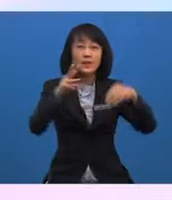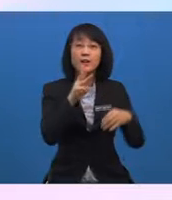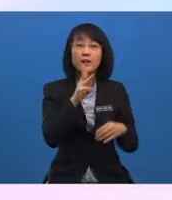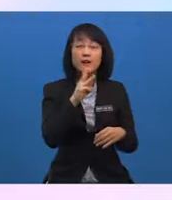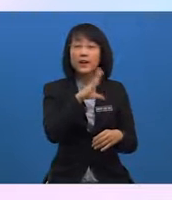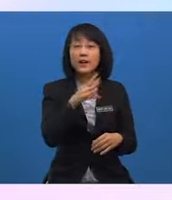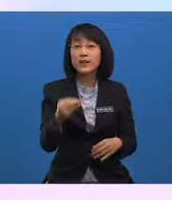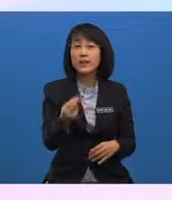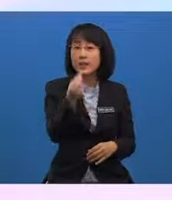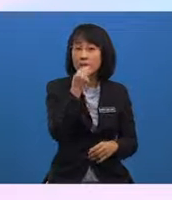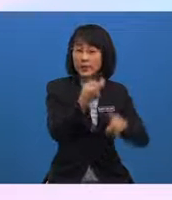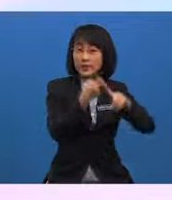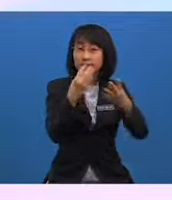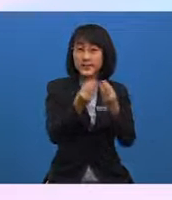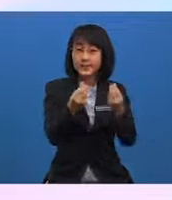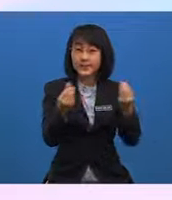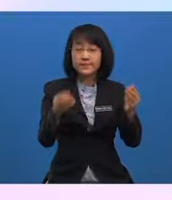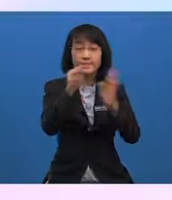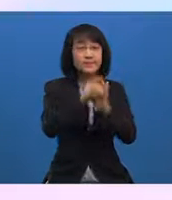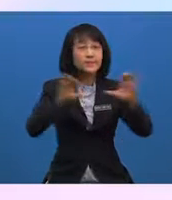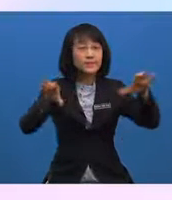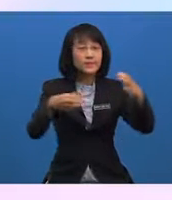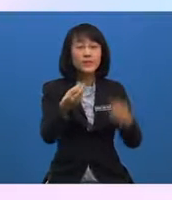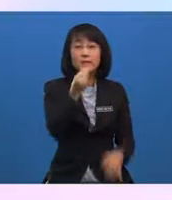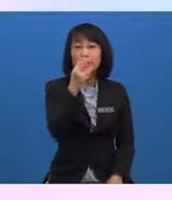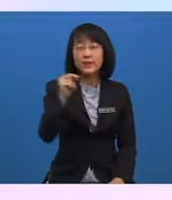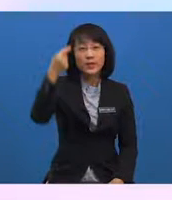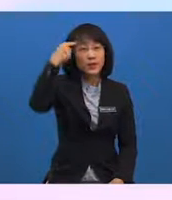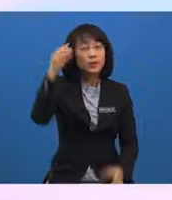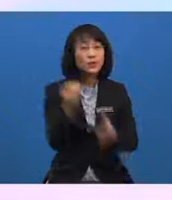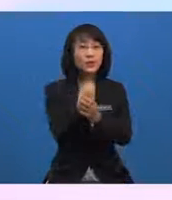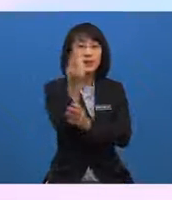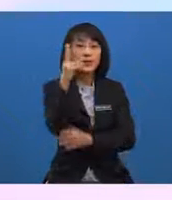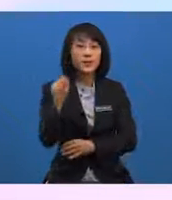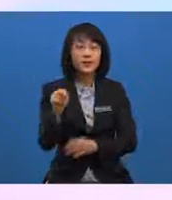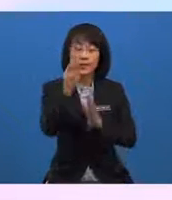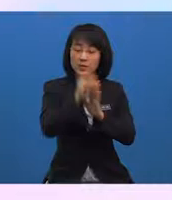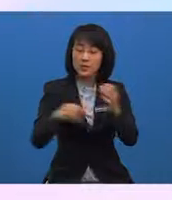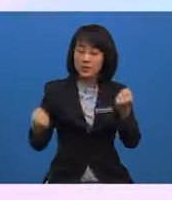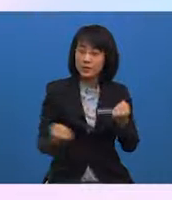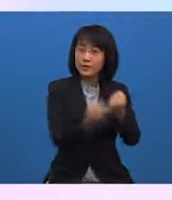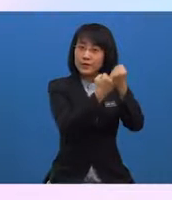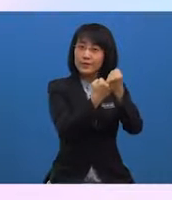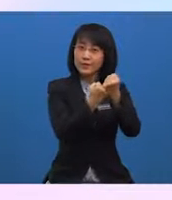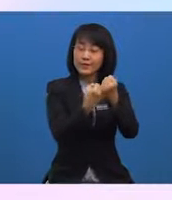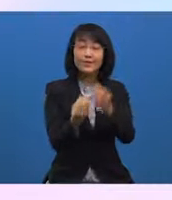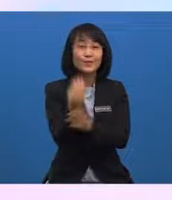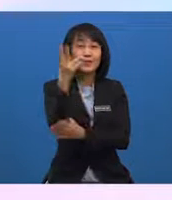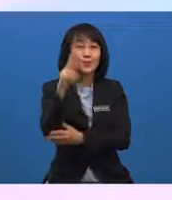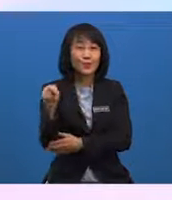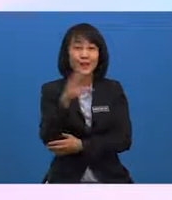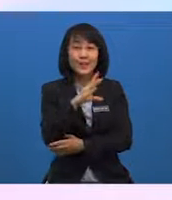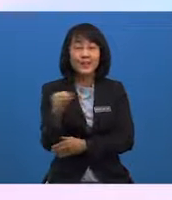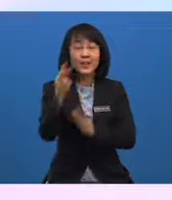tanah, membuat makanan untuk tumbuhan, menyokong tumbuhan dan mengangkut nutrien air